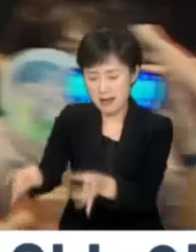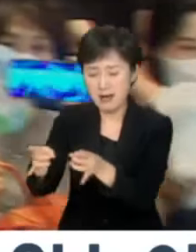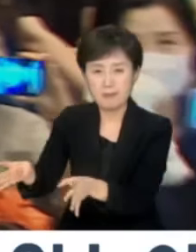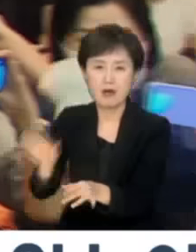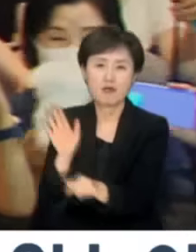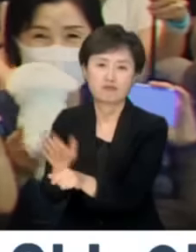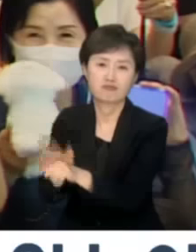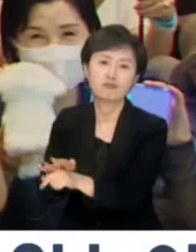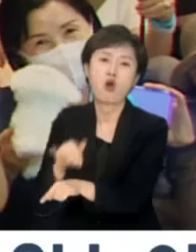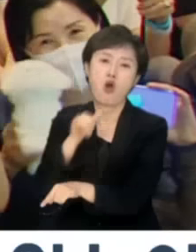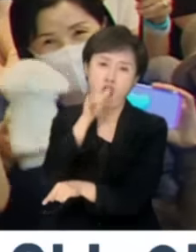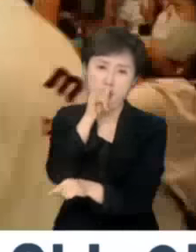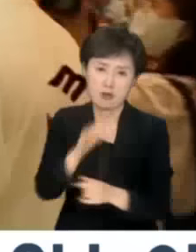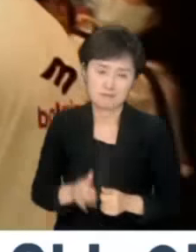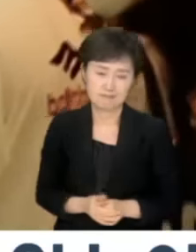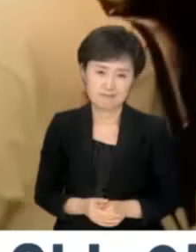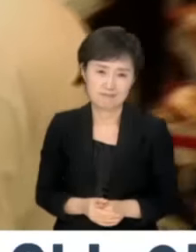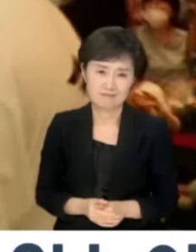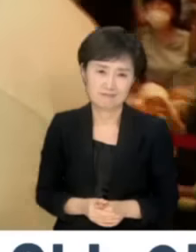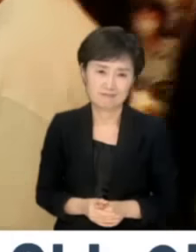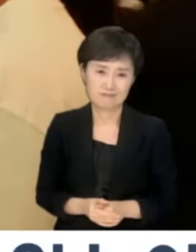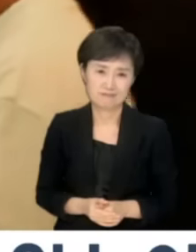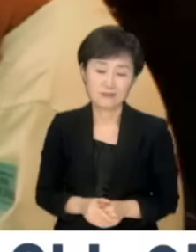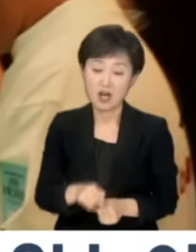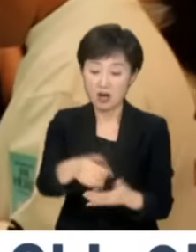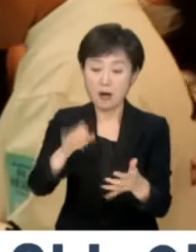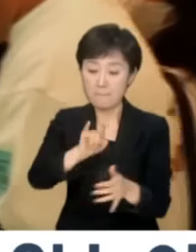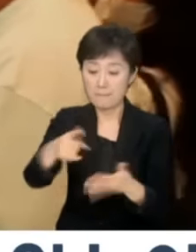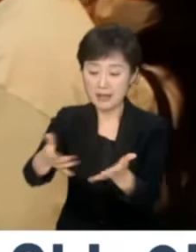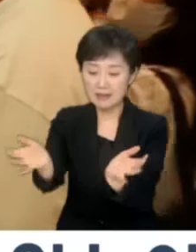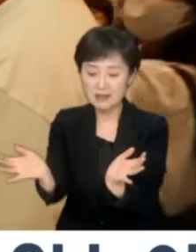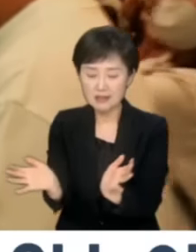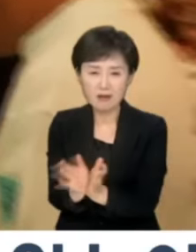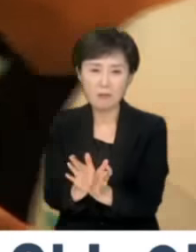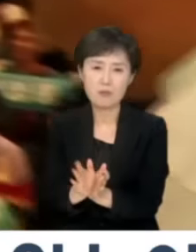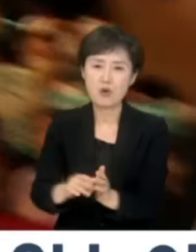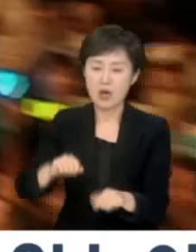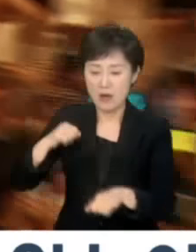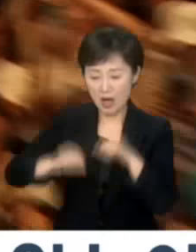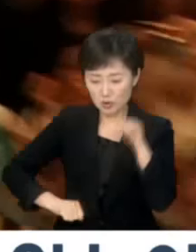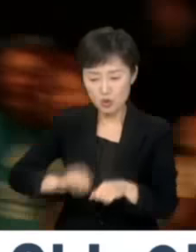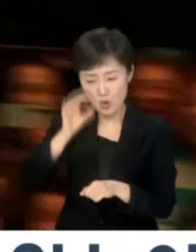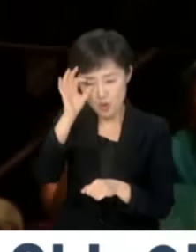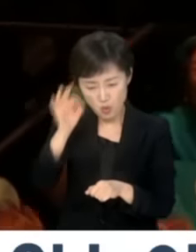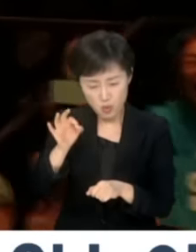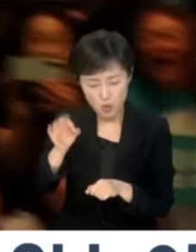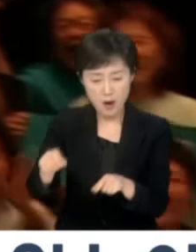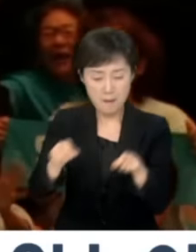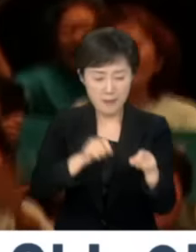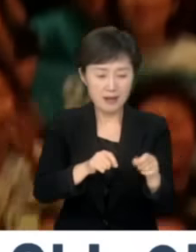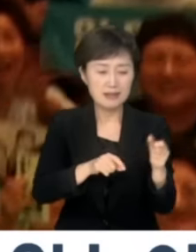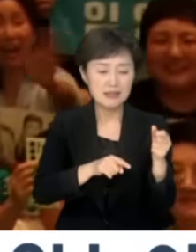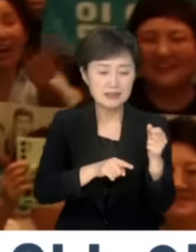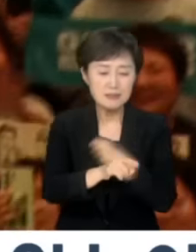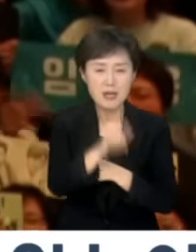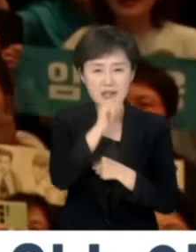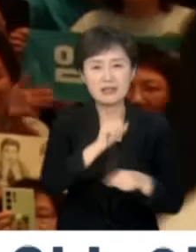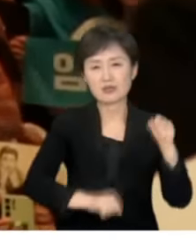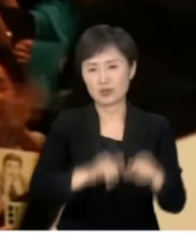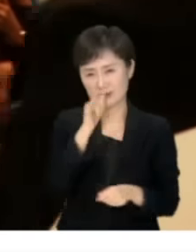선한 영향력까지 이어가고 있습니다. 영웅시대의 그런 진심이 또 하나의 의미 있는 기록을 만들어낸